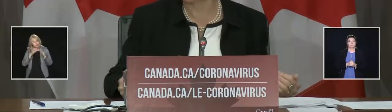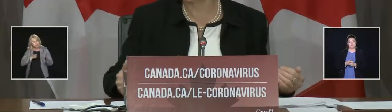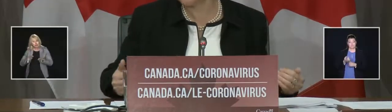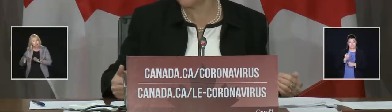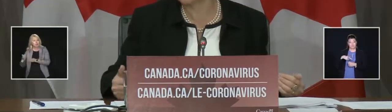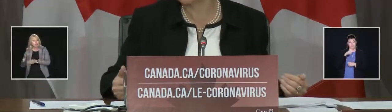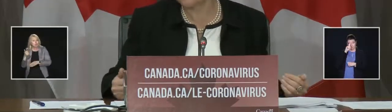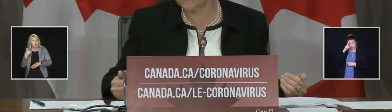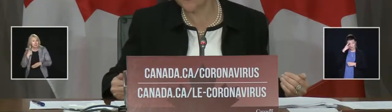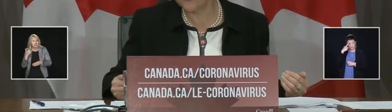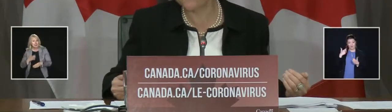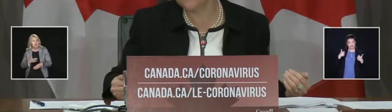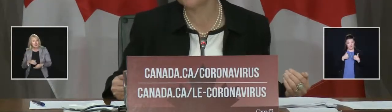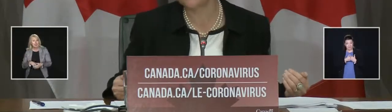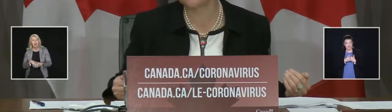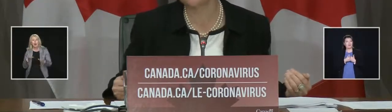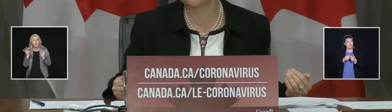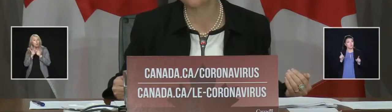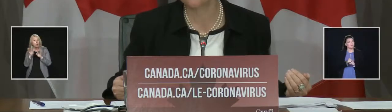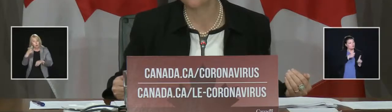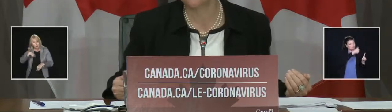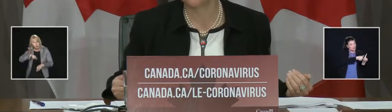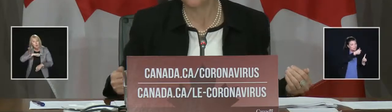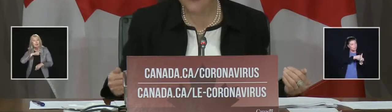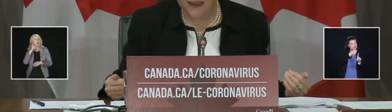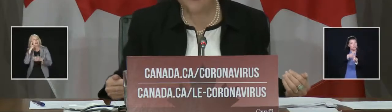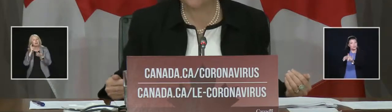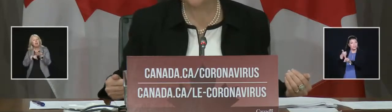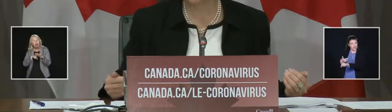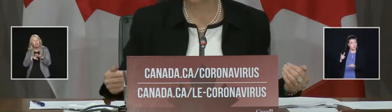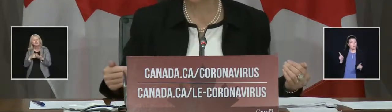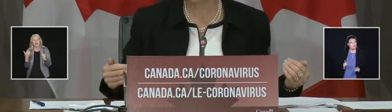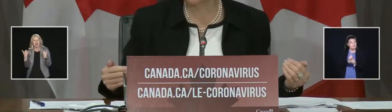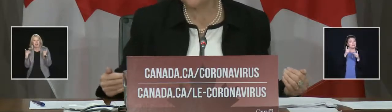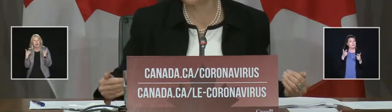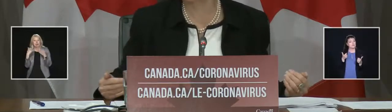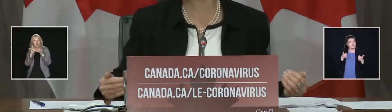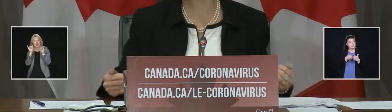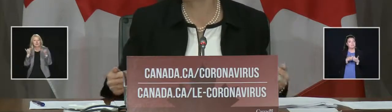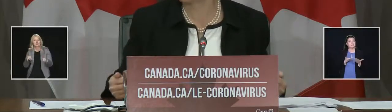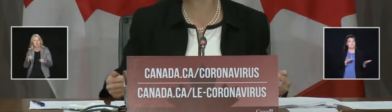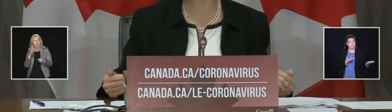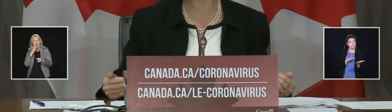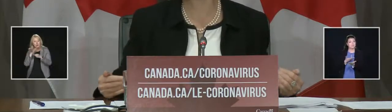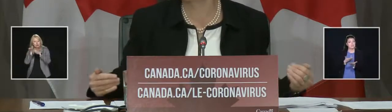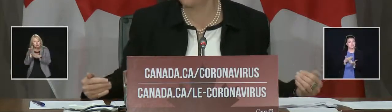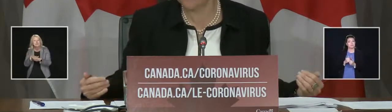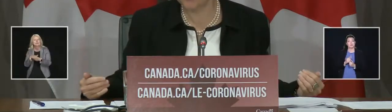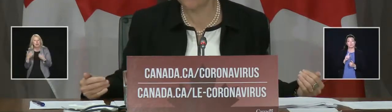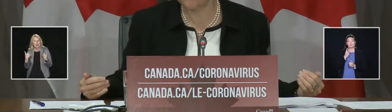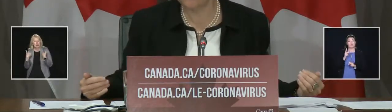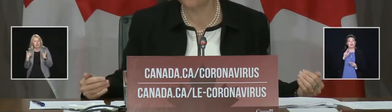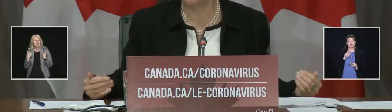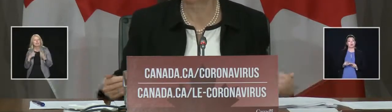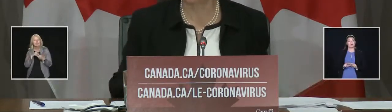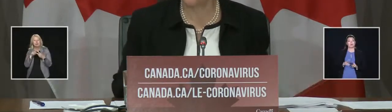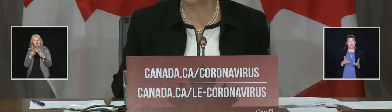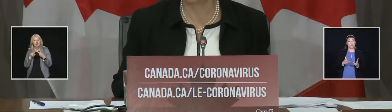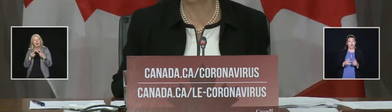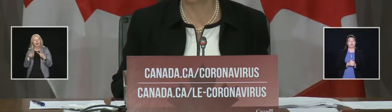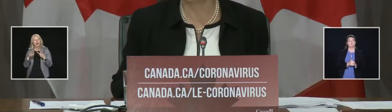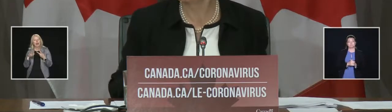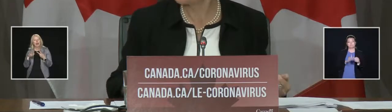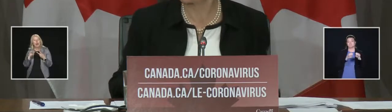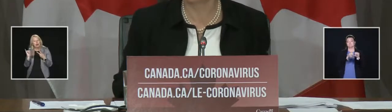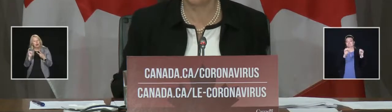aussi. Tout d'abord, il faut reconnaître qu'il existe du racisme systémique. De plus, il